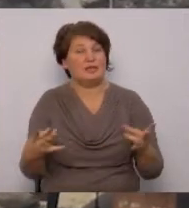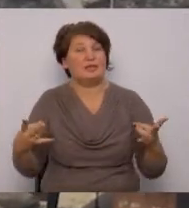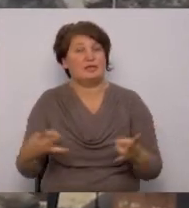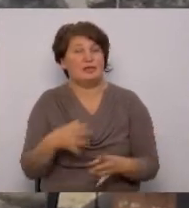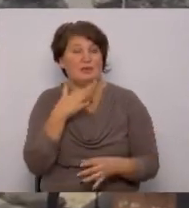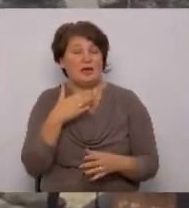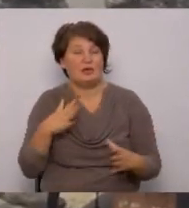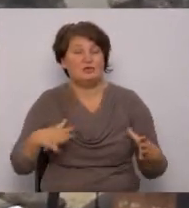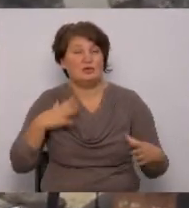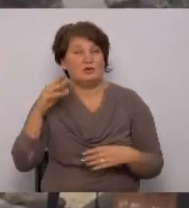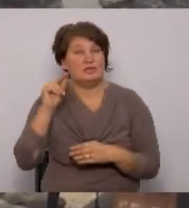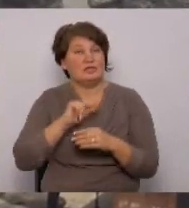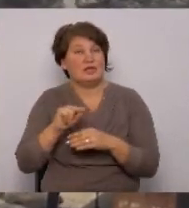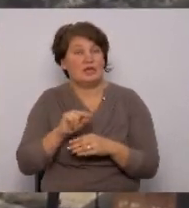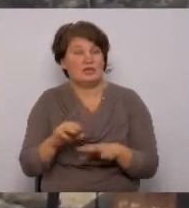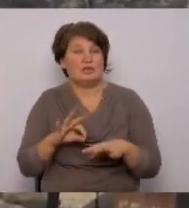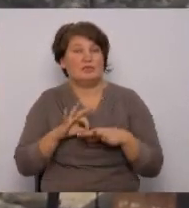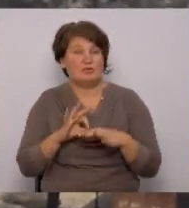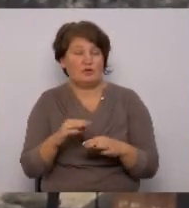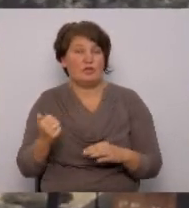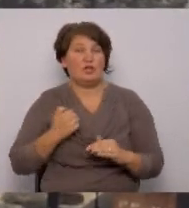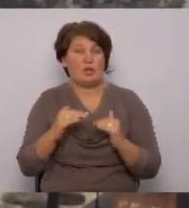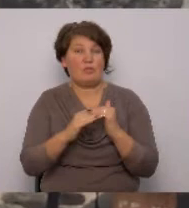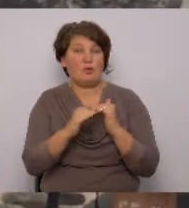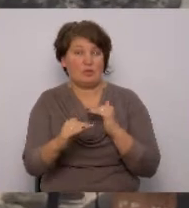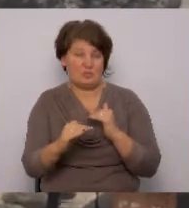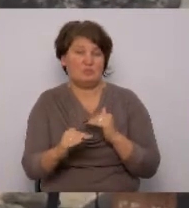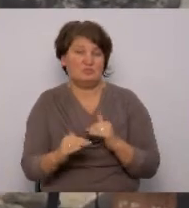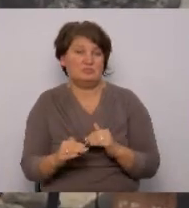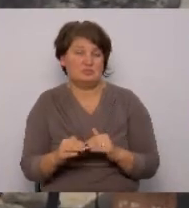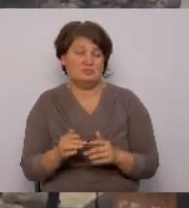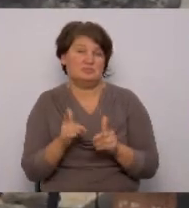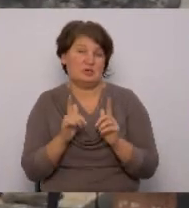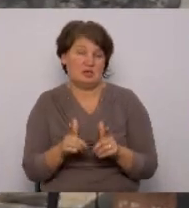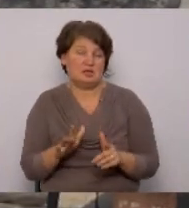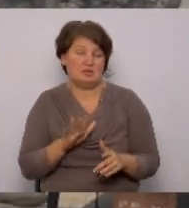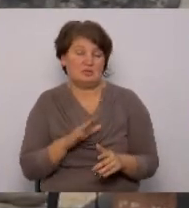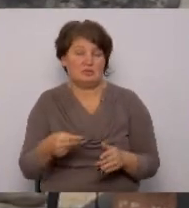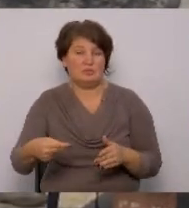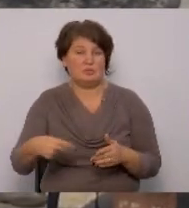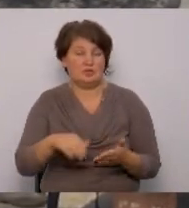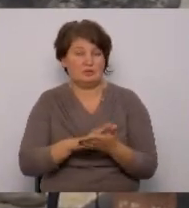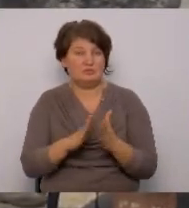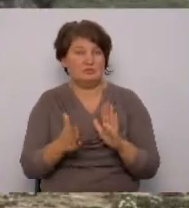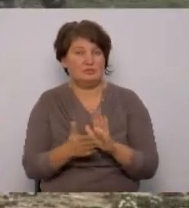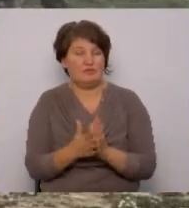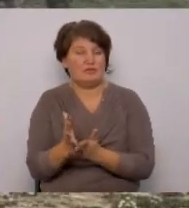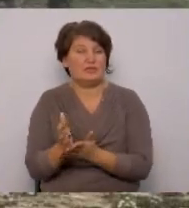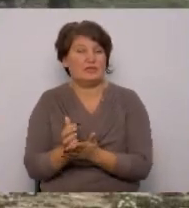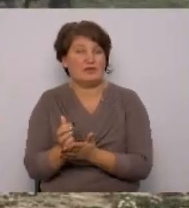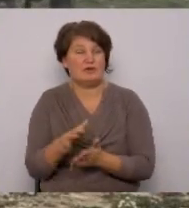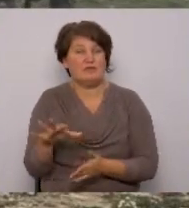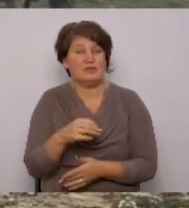які ми проводили на полігонах, спонукали людей підписати контракти для проходження служби в резерві. Всі